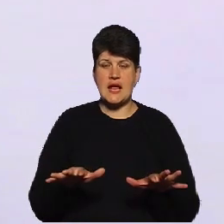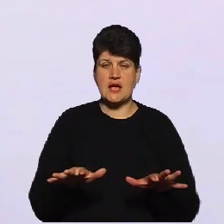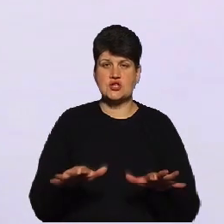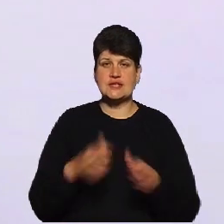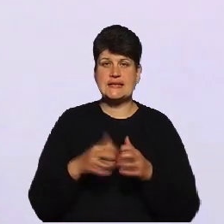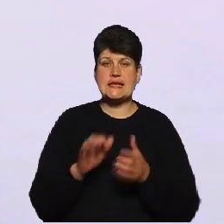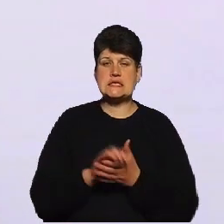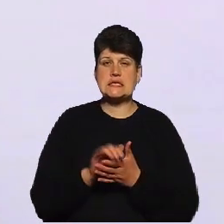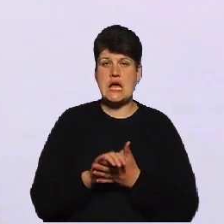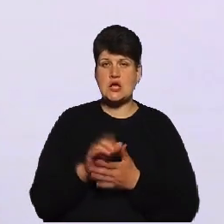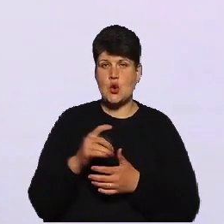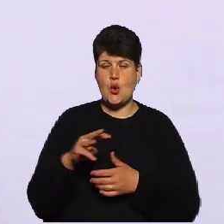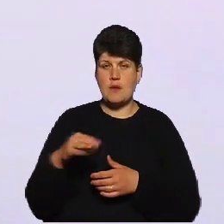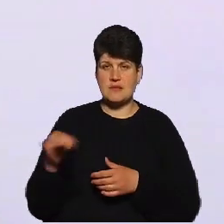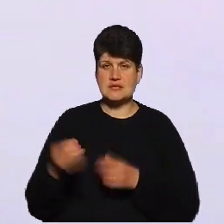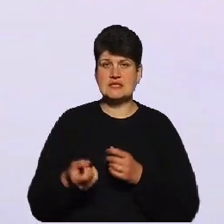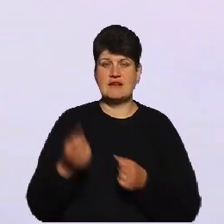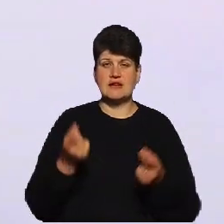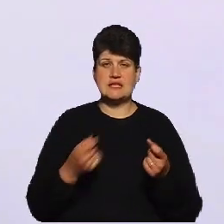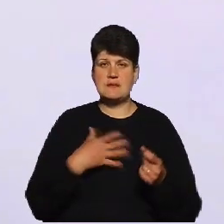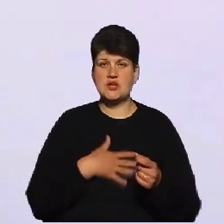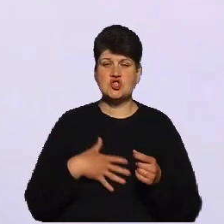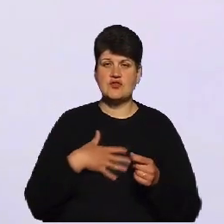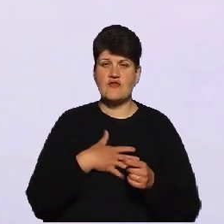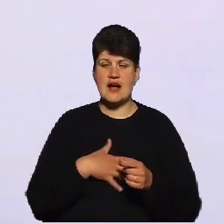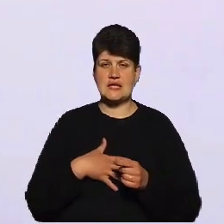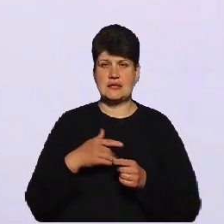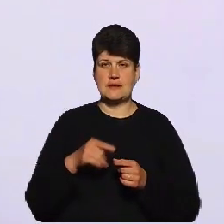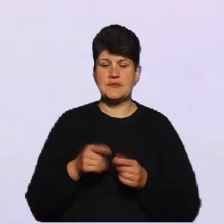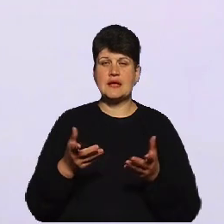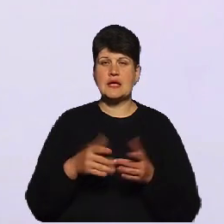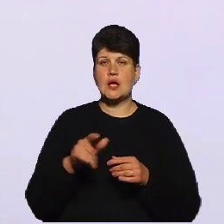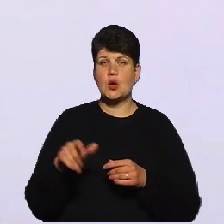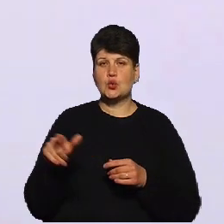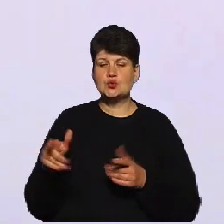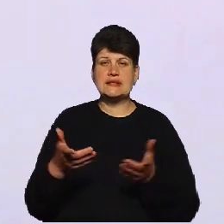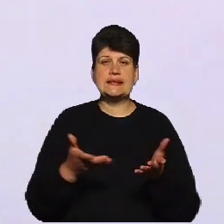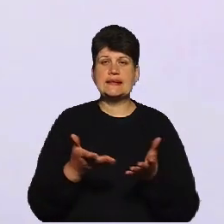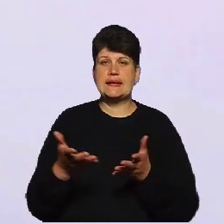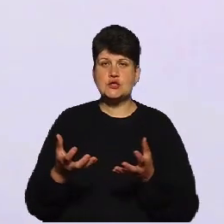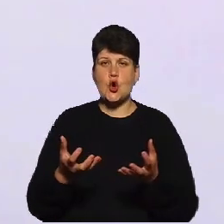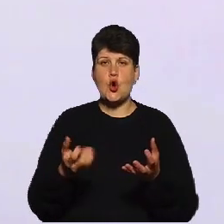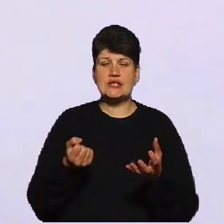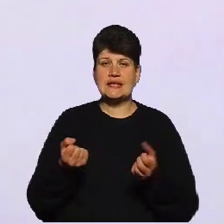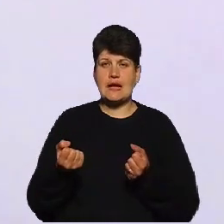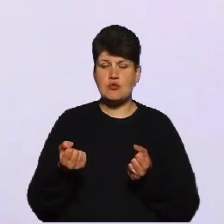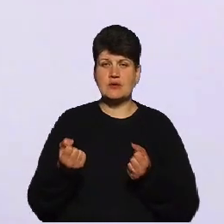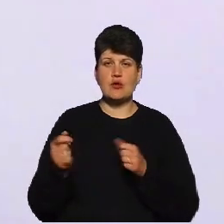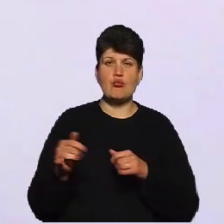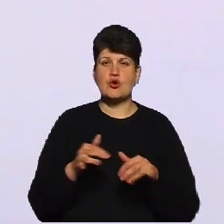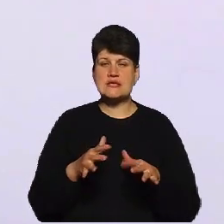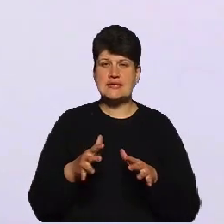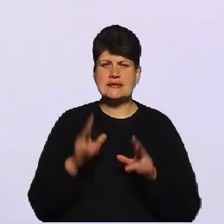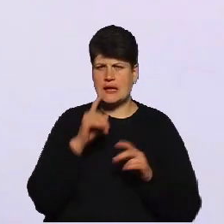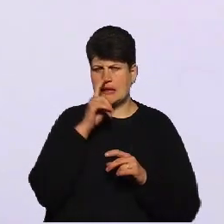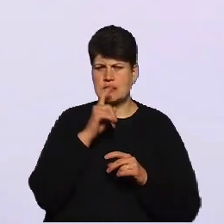такі переживання, тривожні переживання, які люди десь отримували в процесі оцієї незрозумілої ситуації,